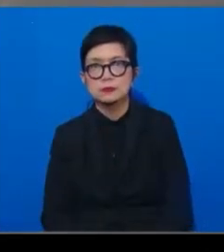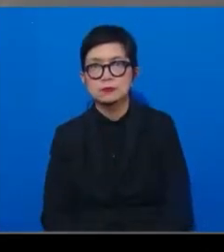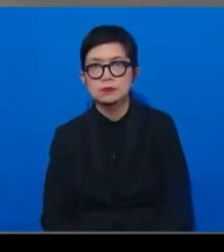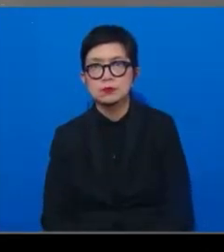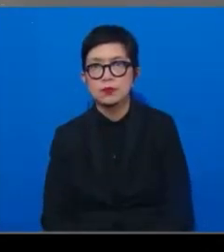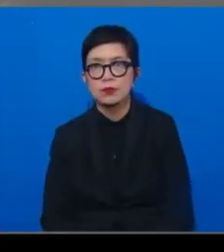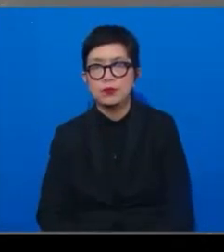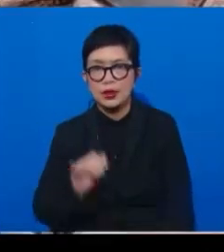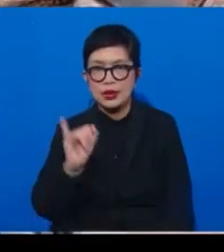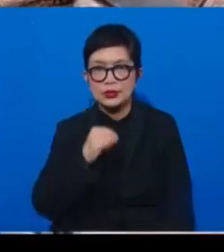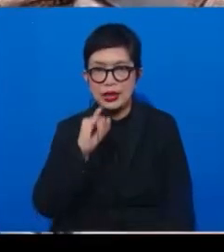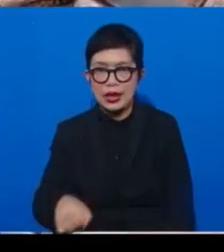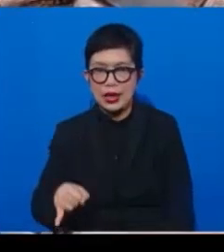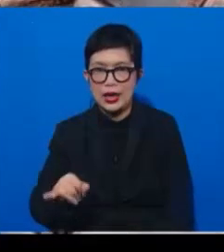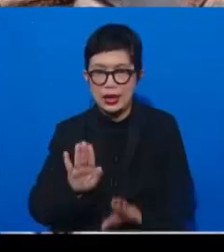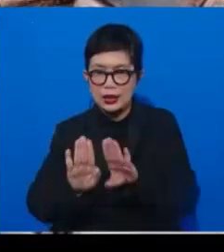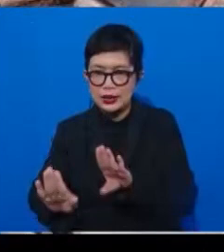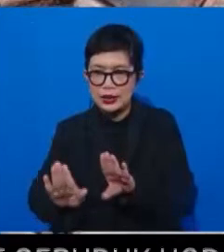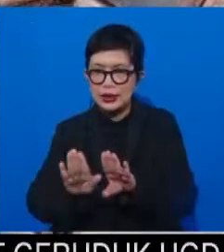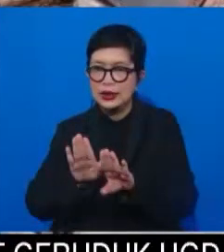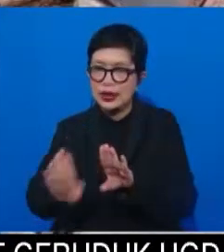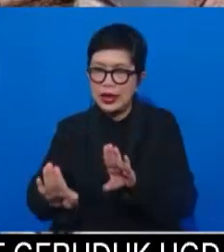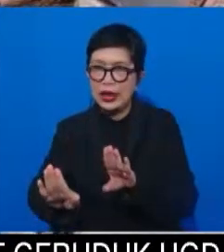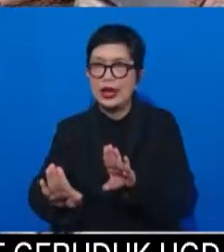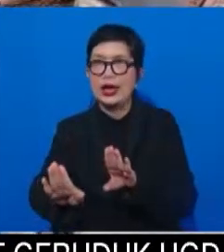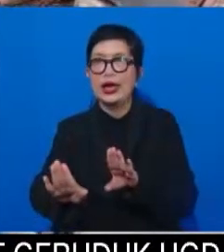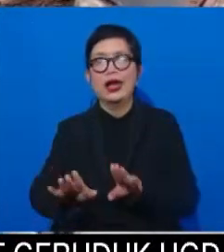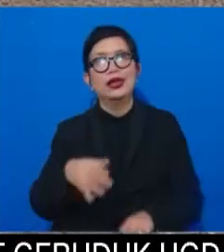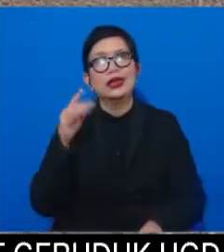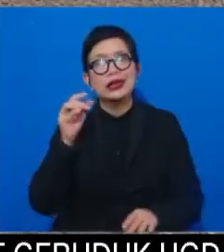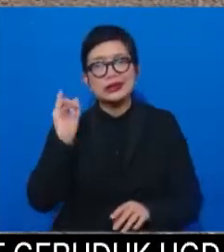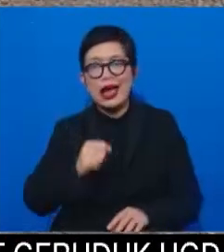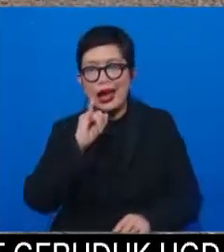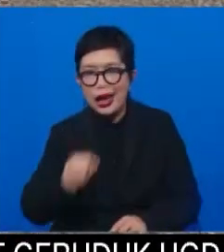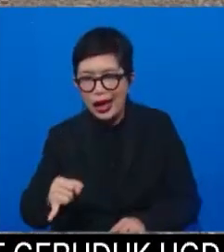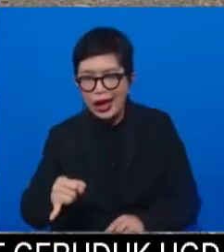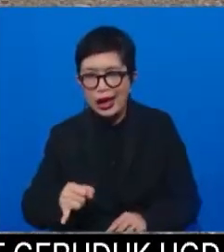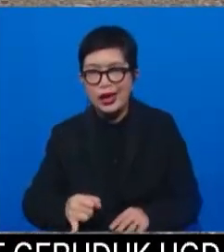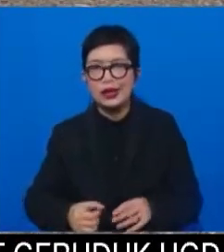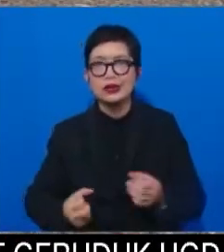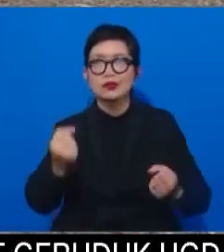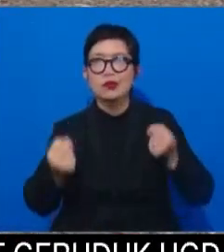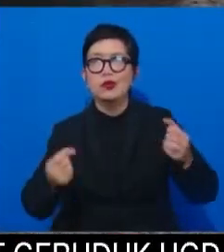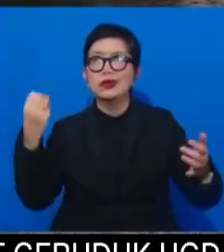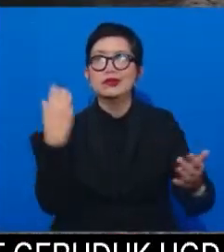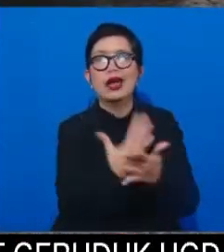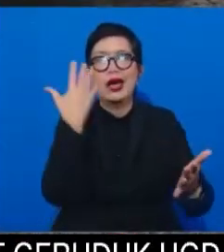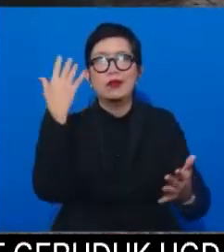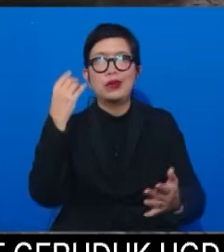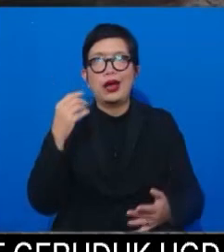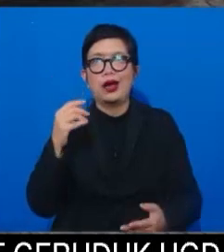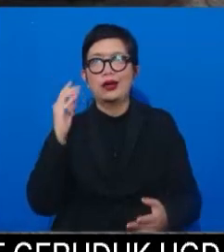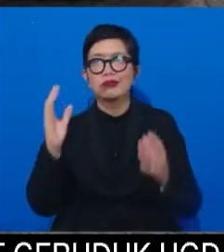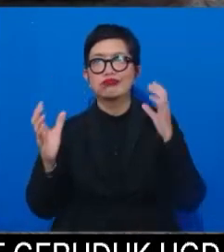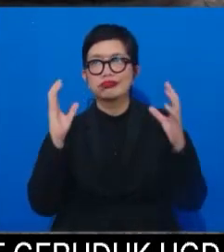Salah injak pedal gas. Mobil box menabrak pohon hingga terguling di jalan Sisingamangaraja, Pondok Jaya, Kecamatan Pondok Aren,